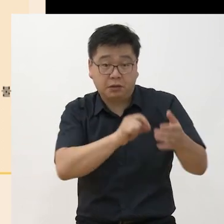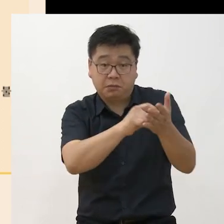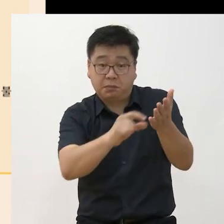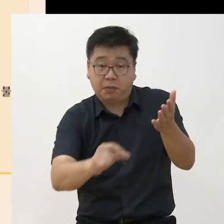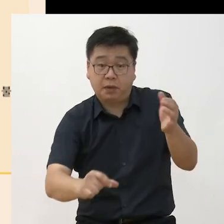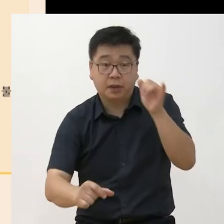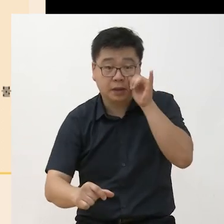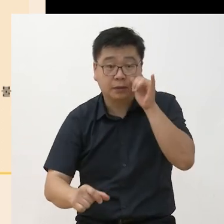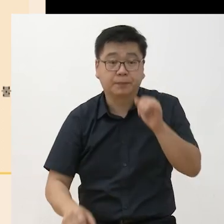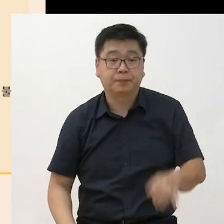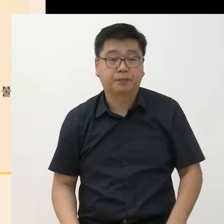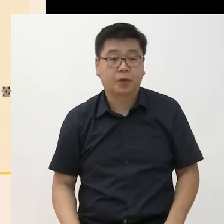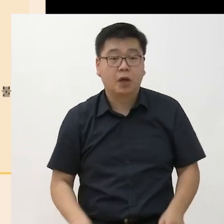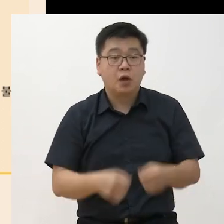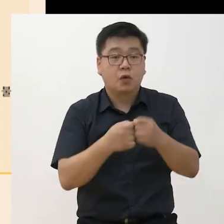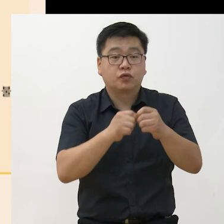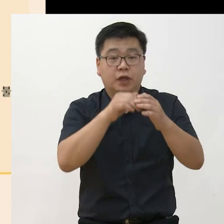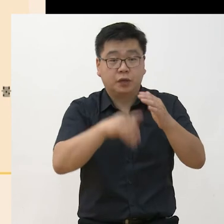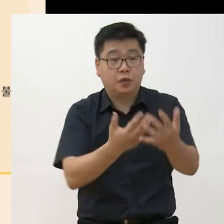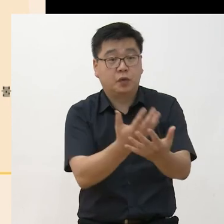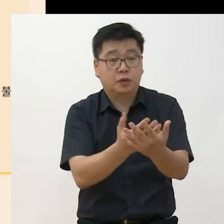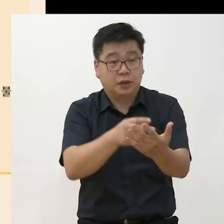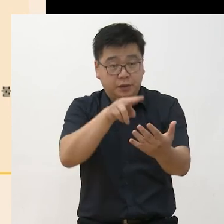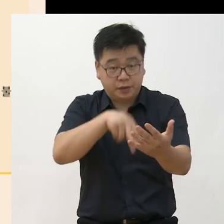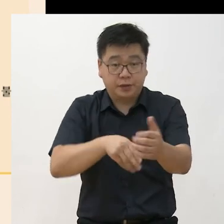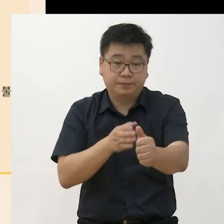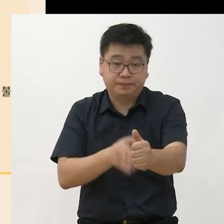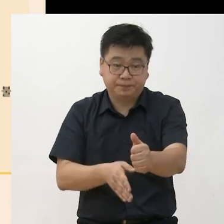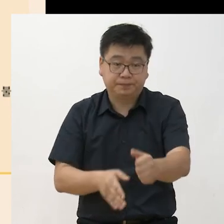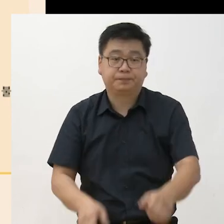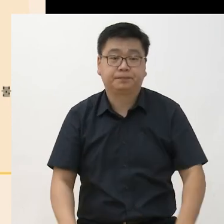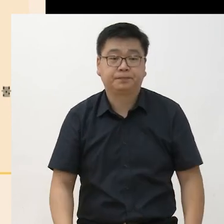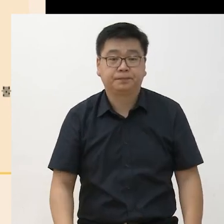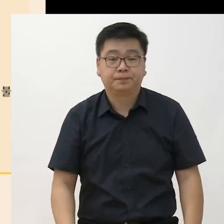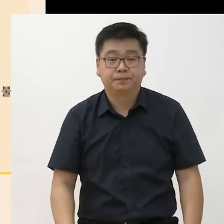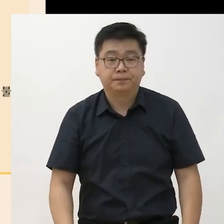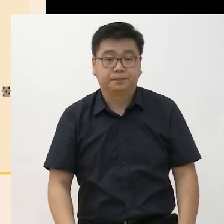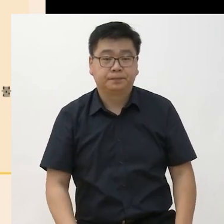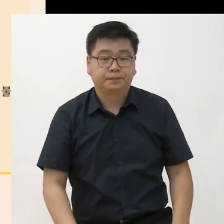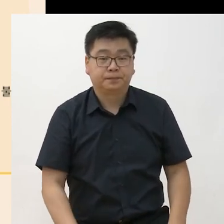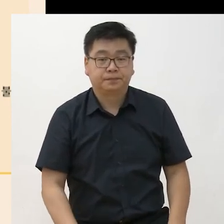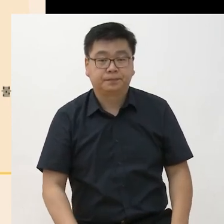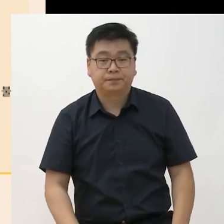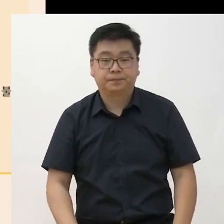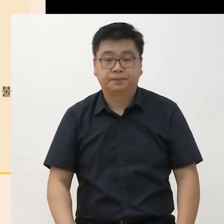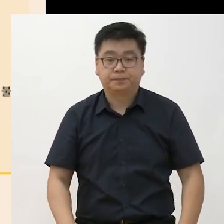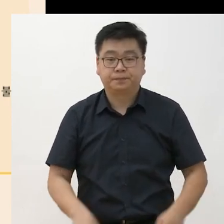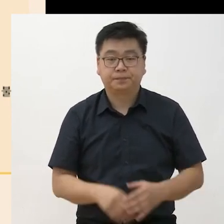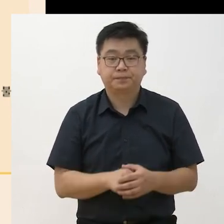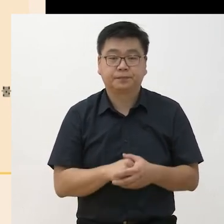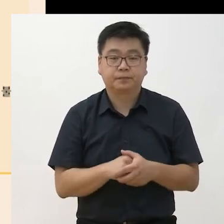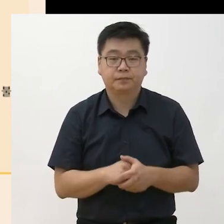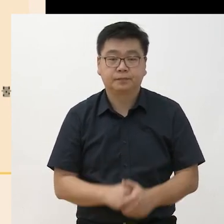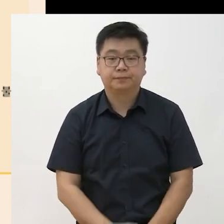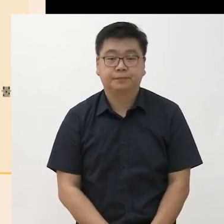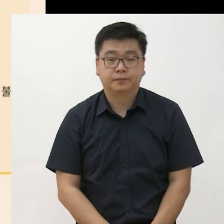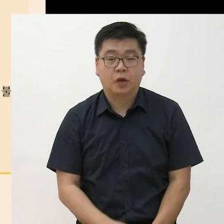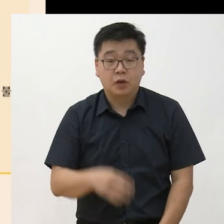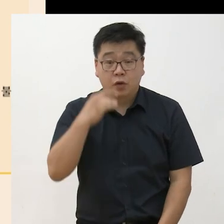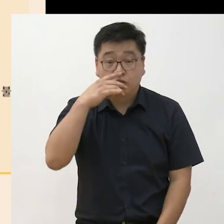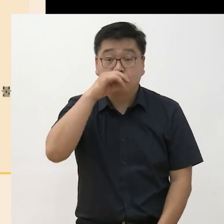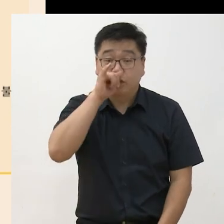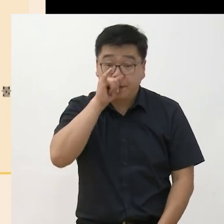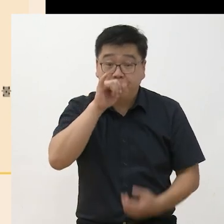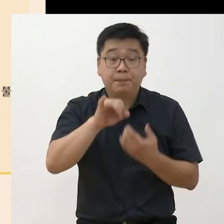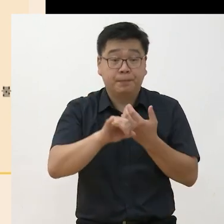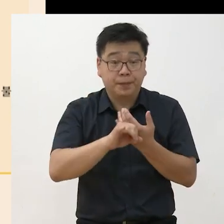되겠습니다. 자세한 내용은 자료를 한번 좀 쭉 살펴보시면서 이렇게 좀 그 궁금한 내용을